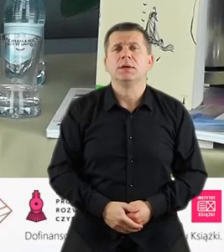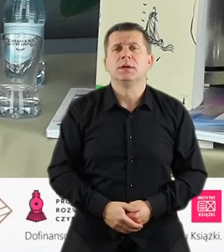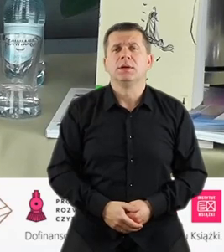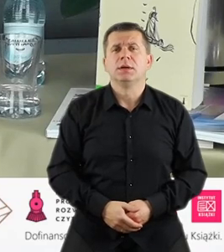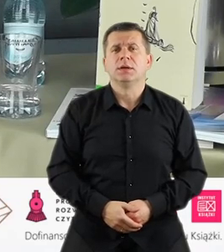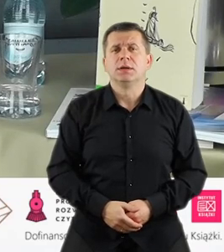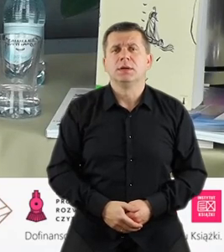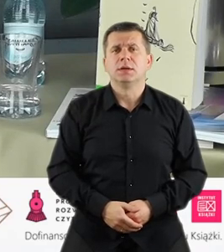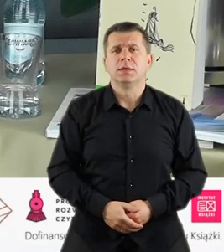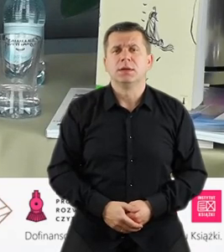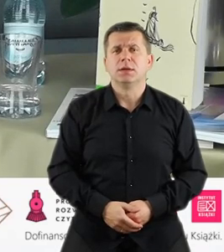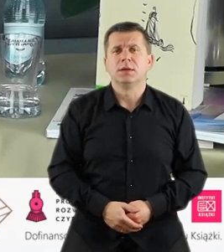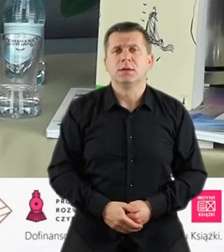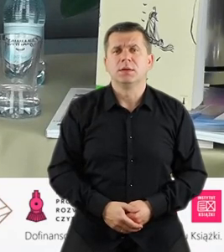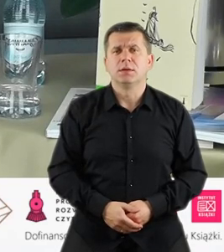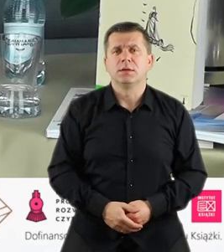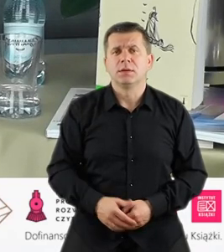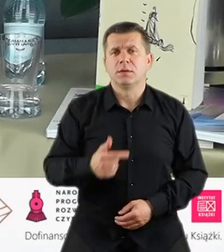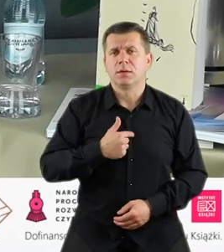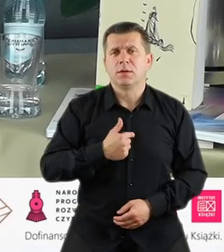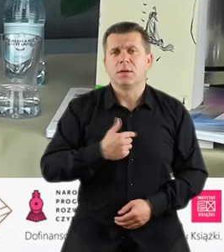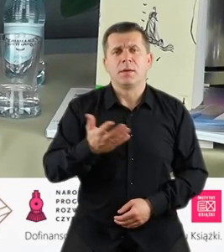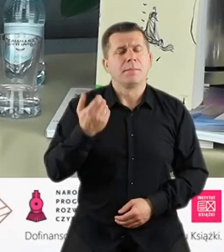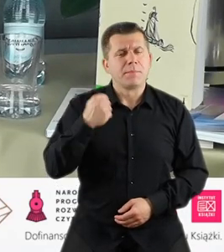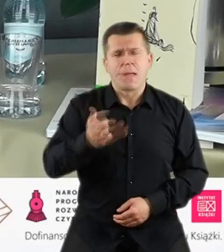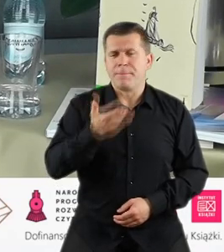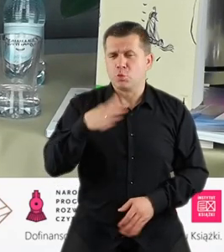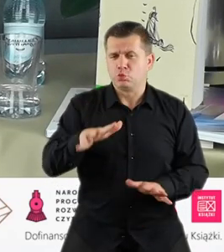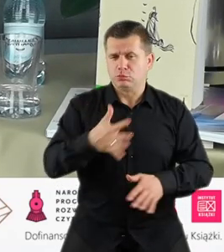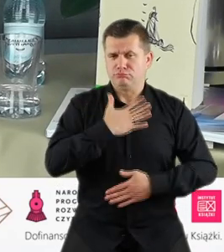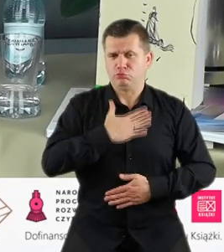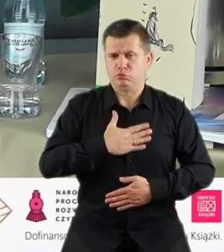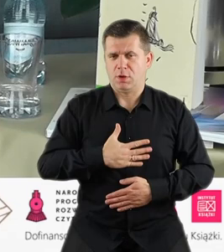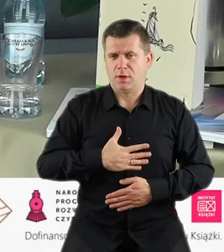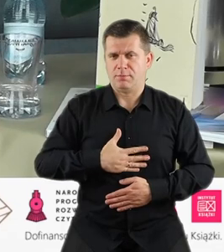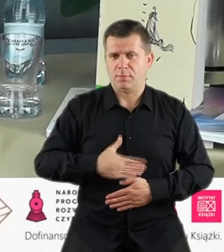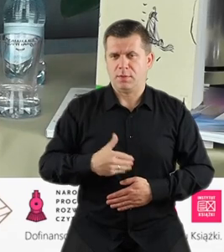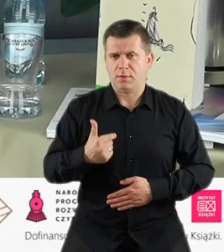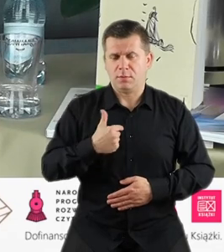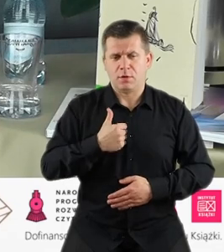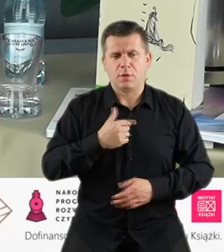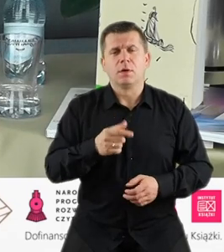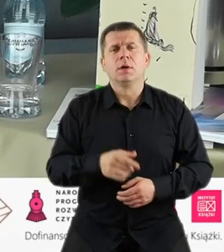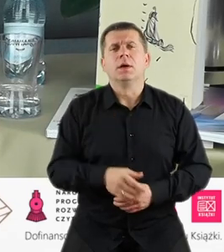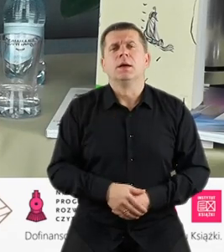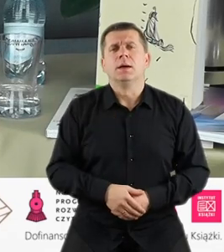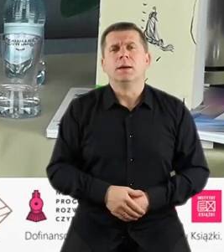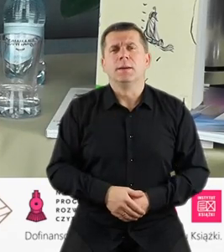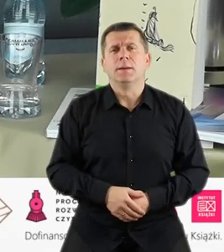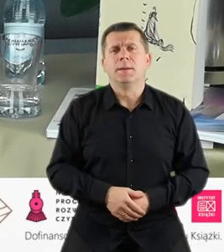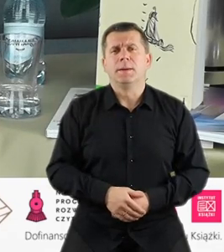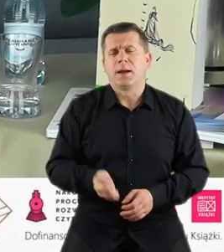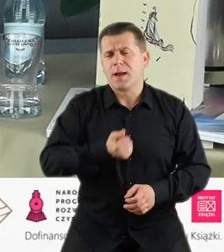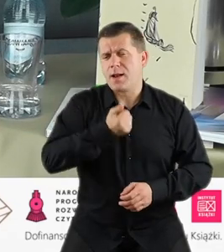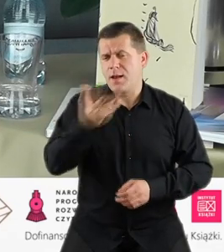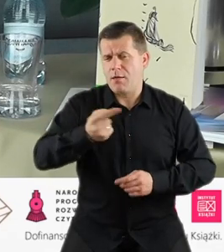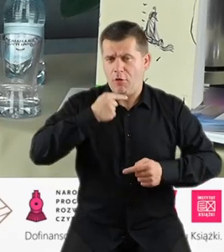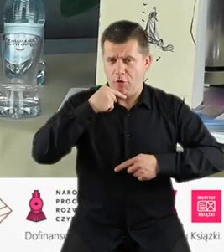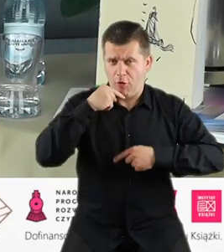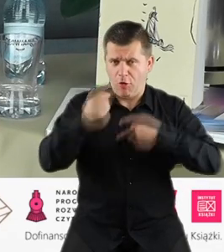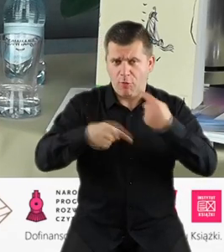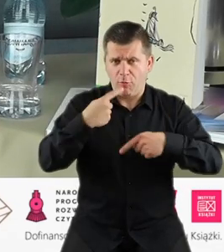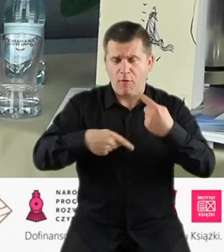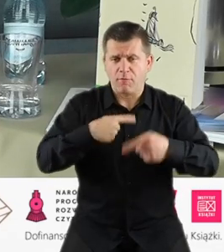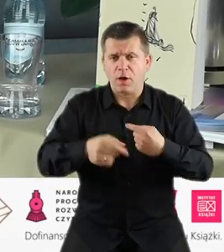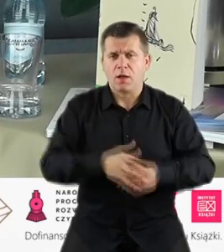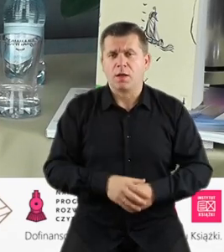motyw. Ja w ogóle bardzo miałam dużą przyjemność w przeplataniu wątków. Tutaj jest kilka opowiadań,